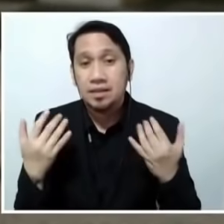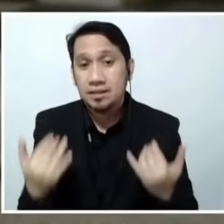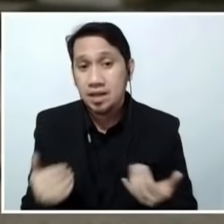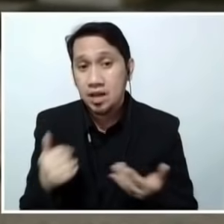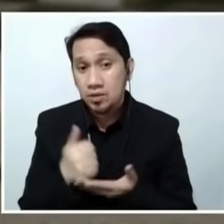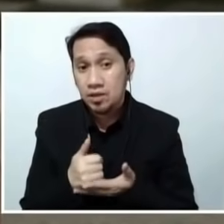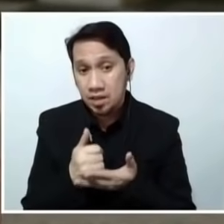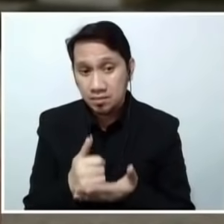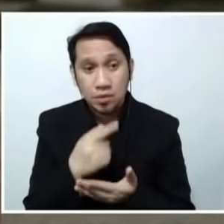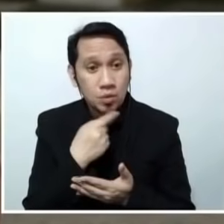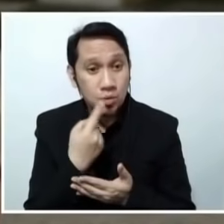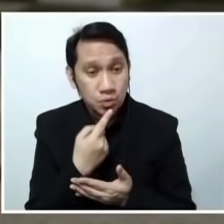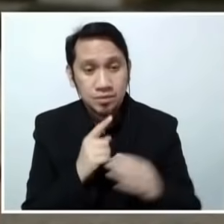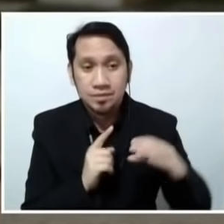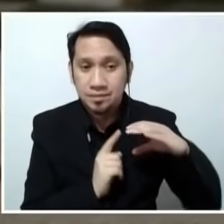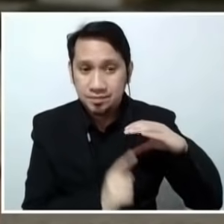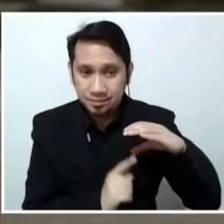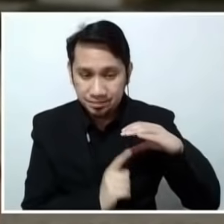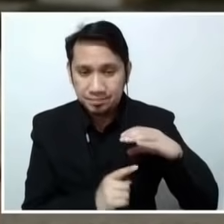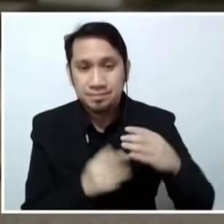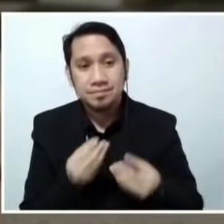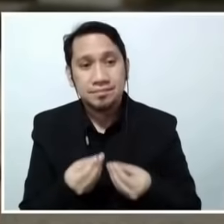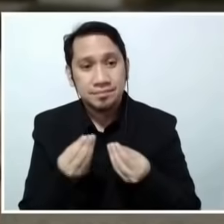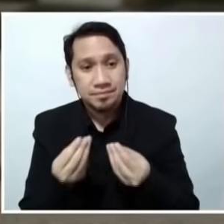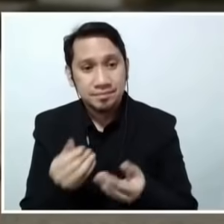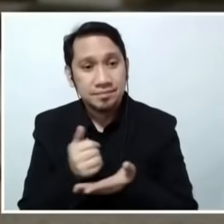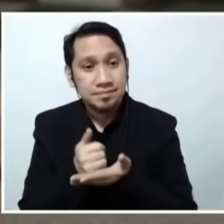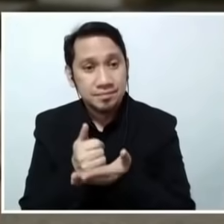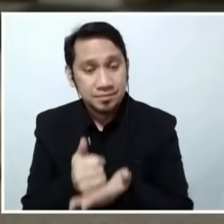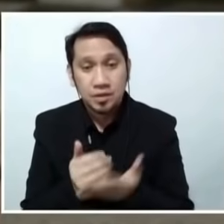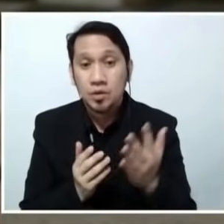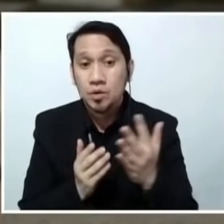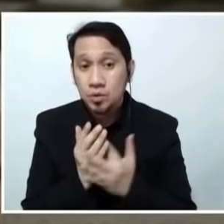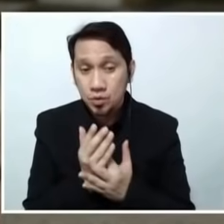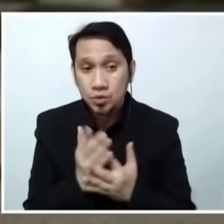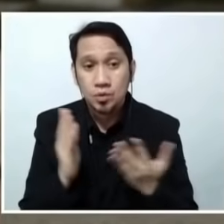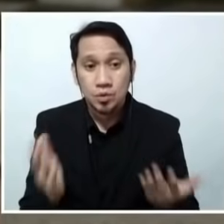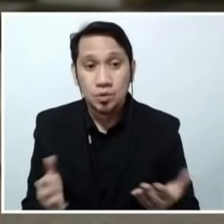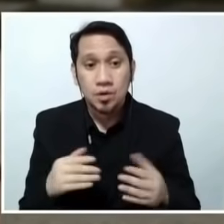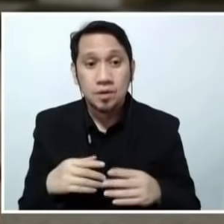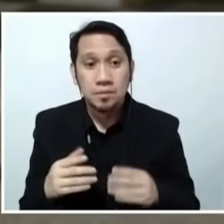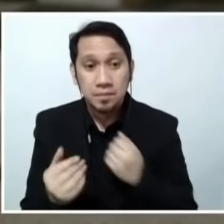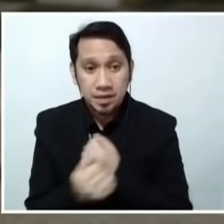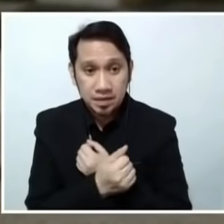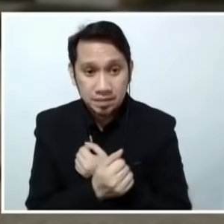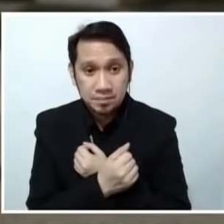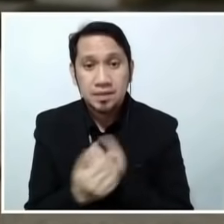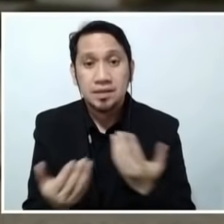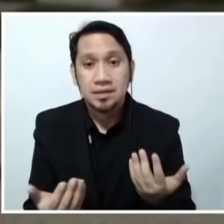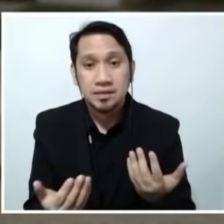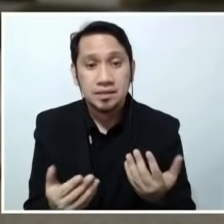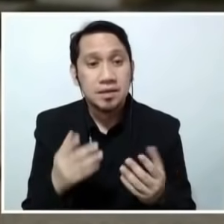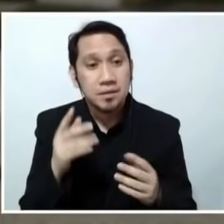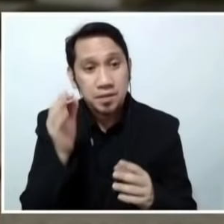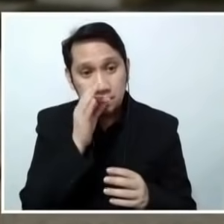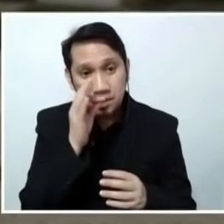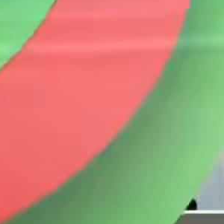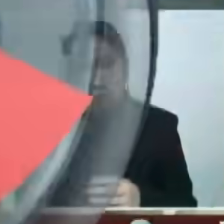sa kanila ang ABS-CBN Foundation sa pamamagitan ng pantawid ng pag-ibig, Pilipino para sa